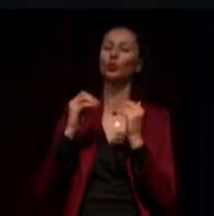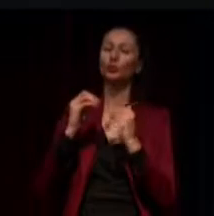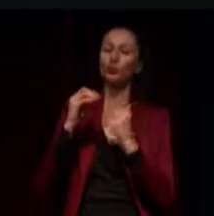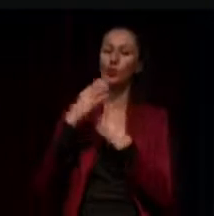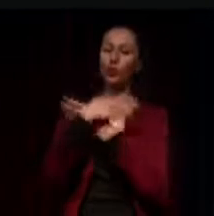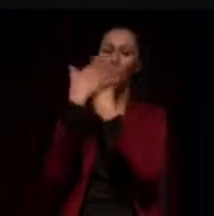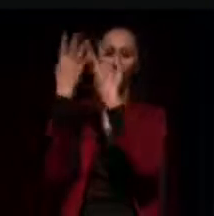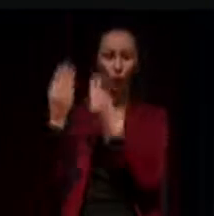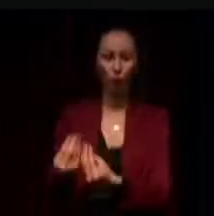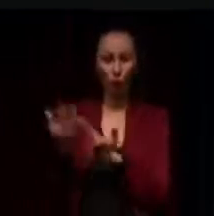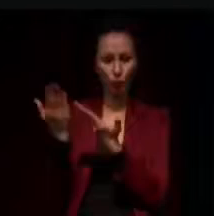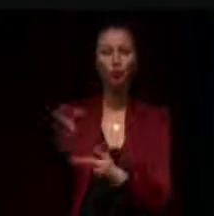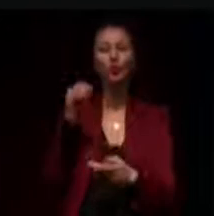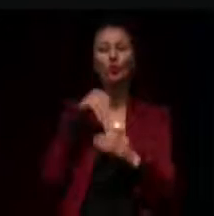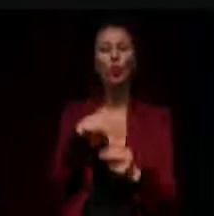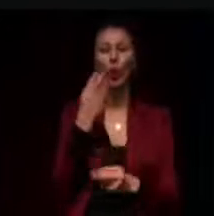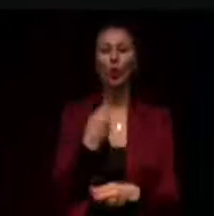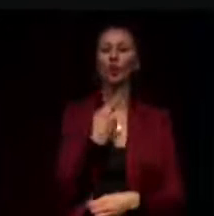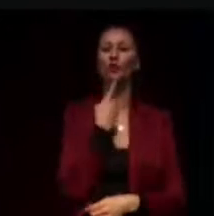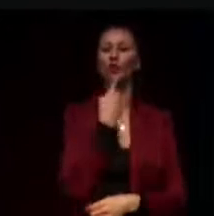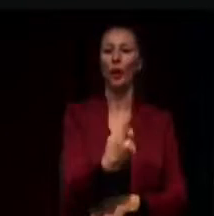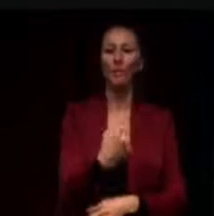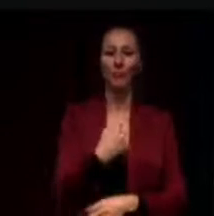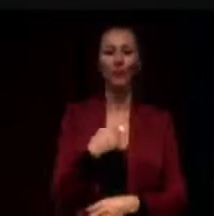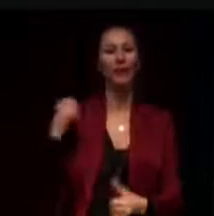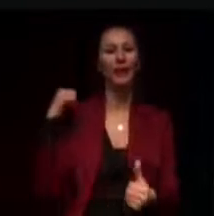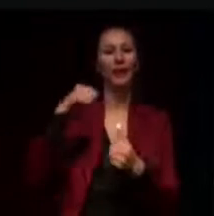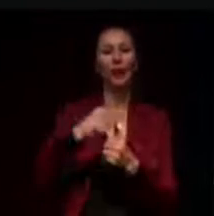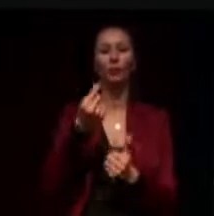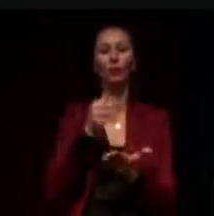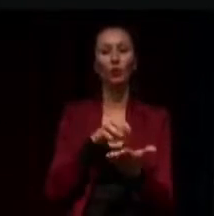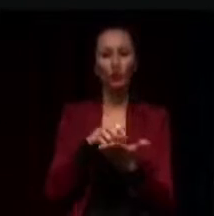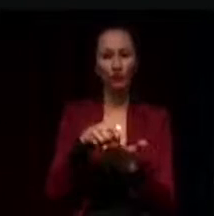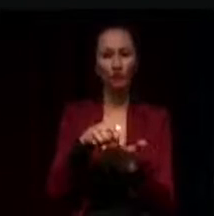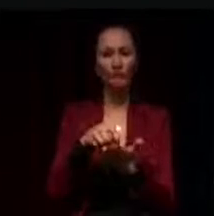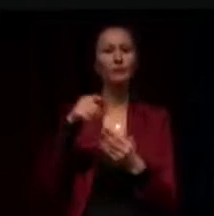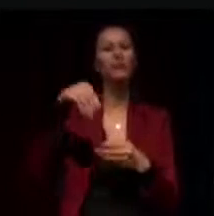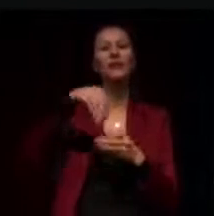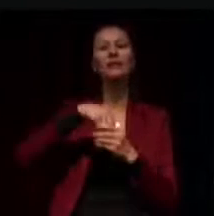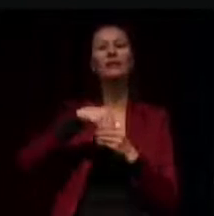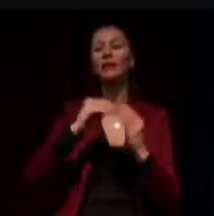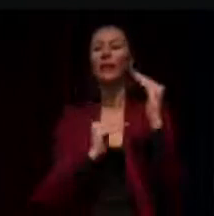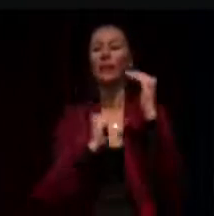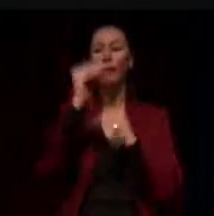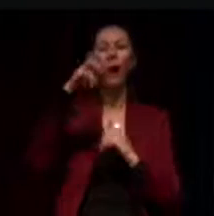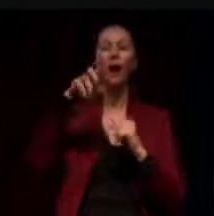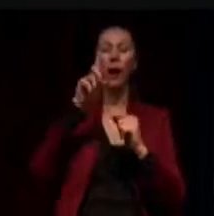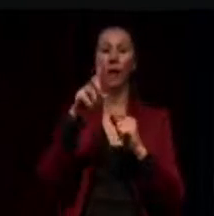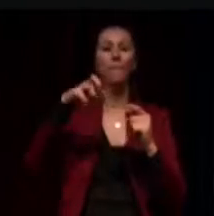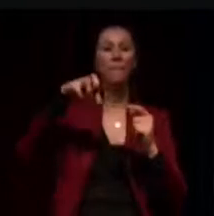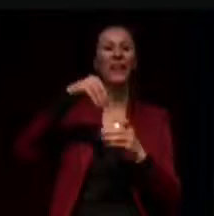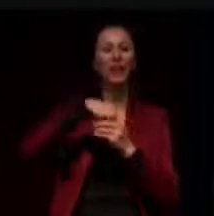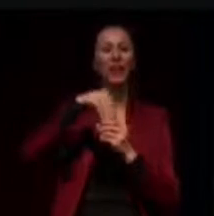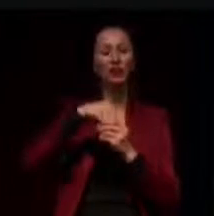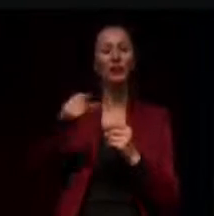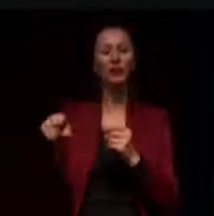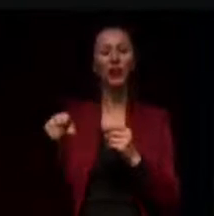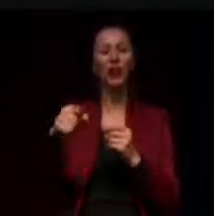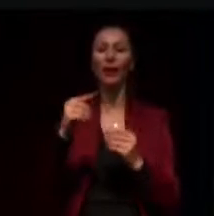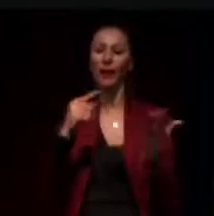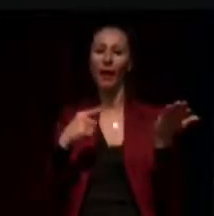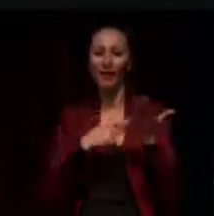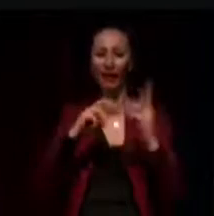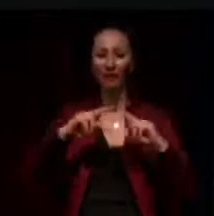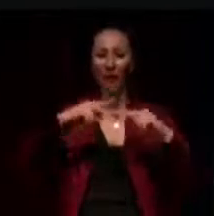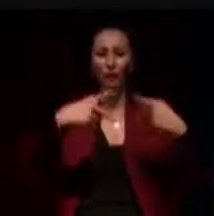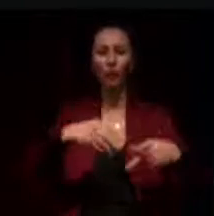olsun. Son olarak şunu da söylemeliyim ki yine bütçete IP tabanlı iletişim entegrasyonunun